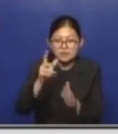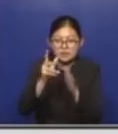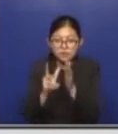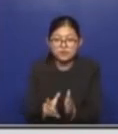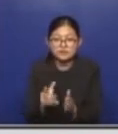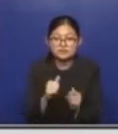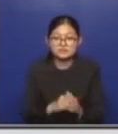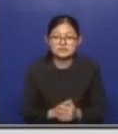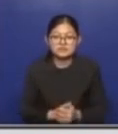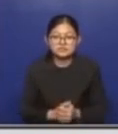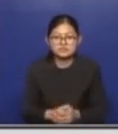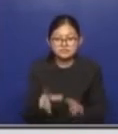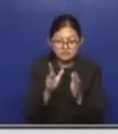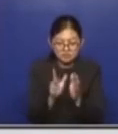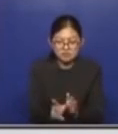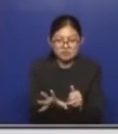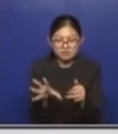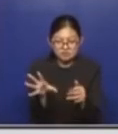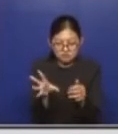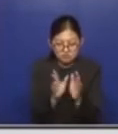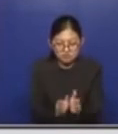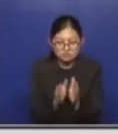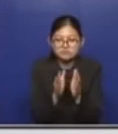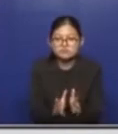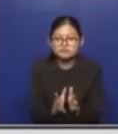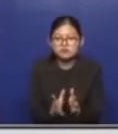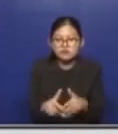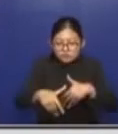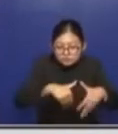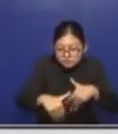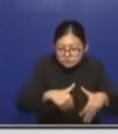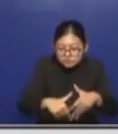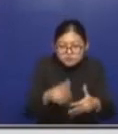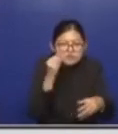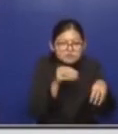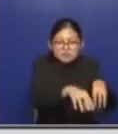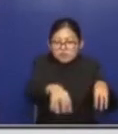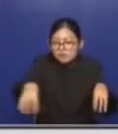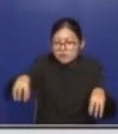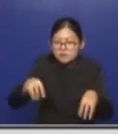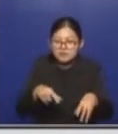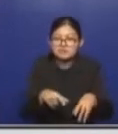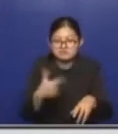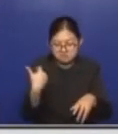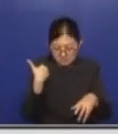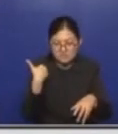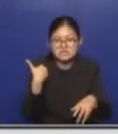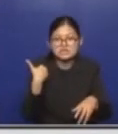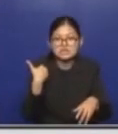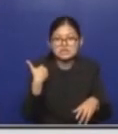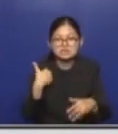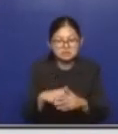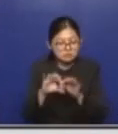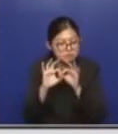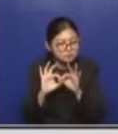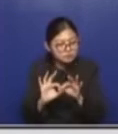มีผู้ที่ติดอยู่ในนั้นคือกลุ่มชาติพันธุ์แทบจะทุกหมู่บ้านของประเทศไทยครับท่านประธานนี่คือความห่วง